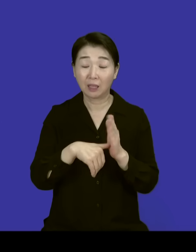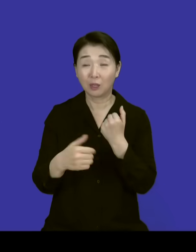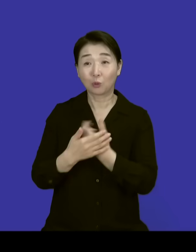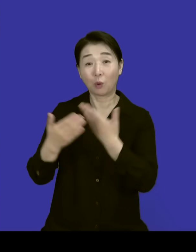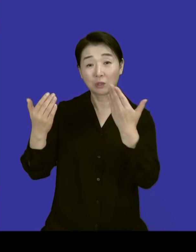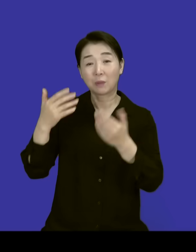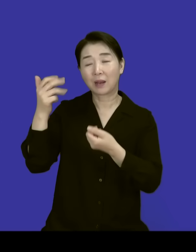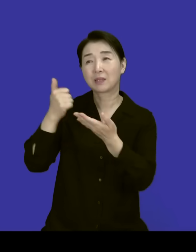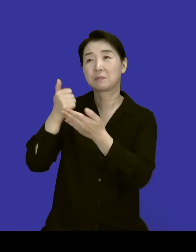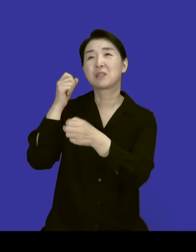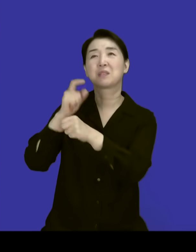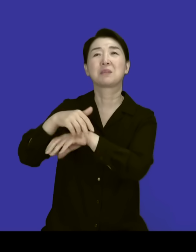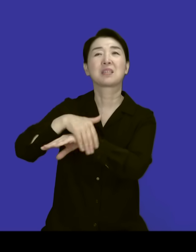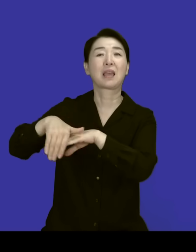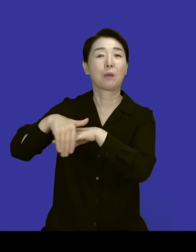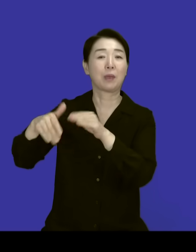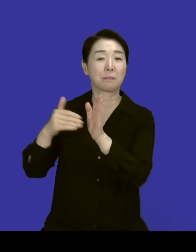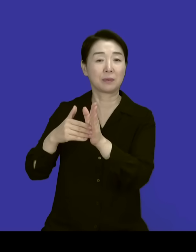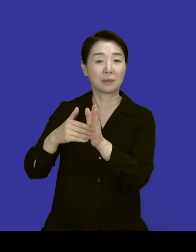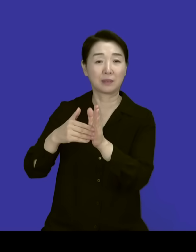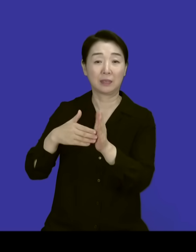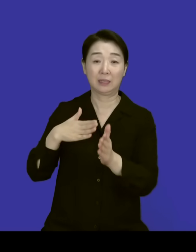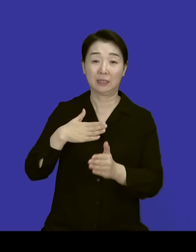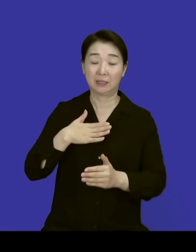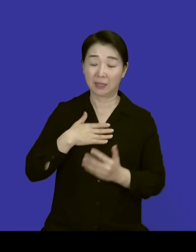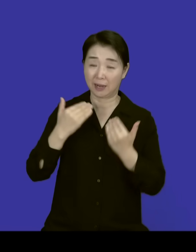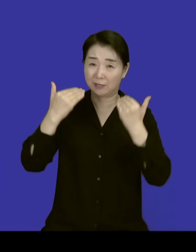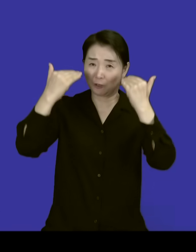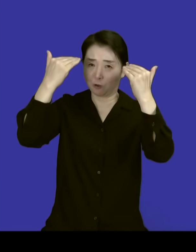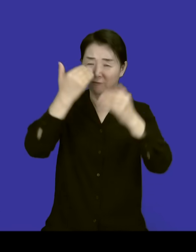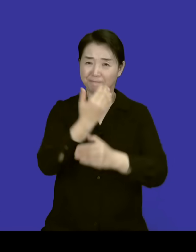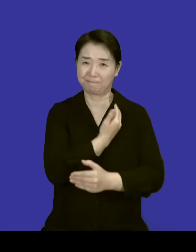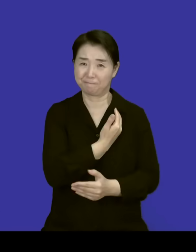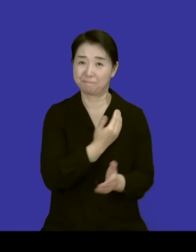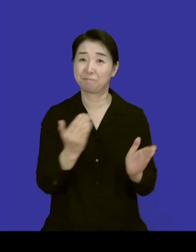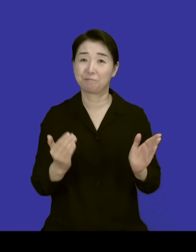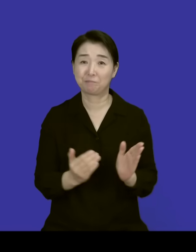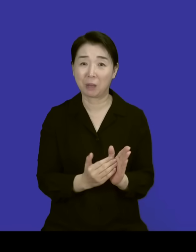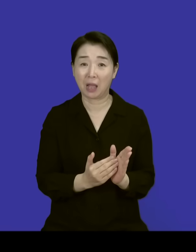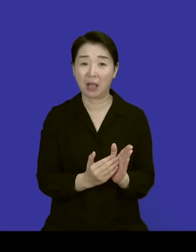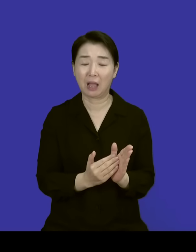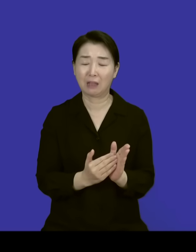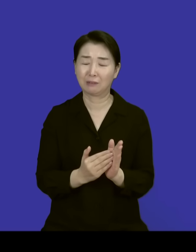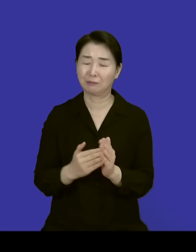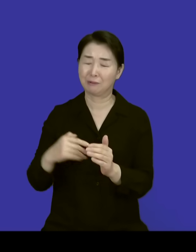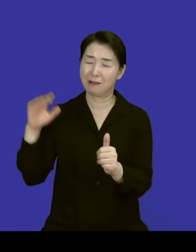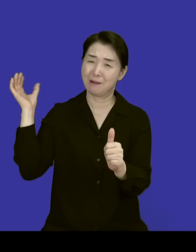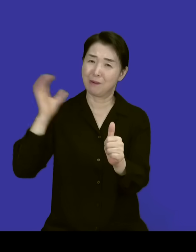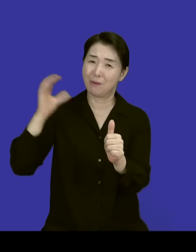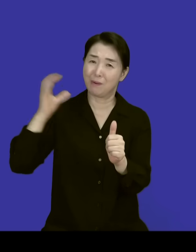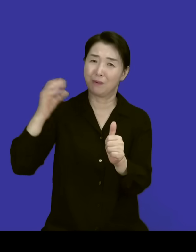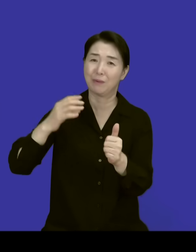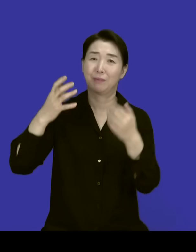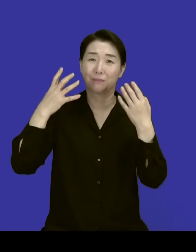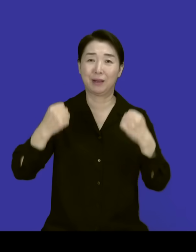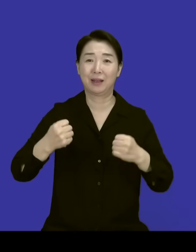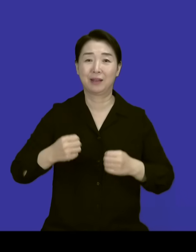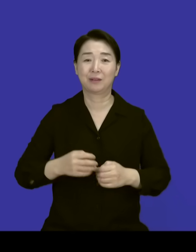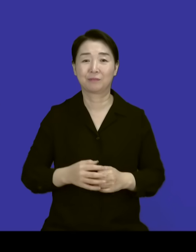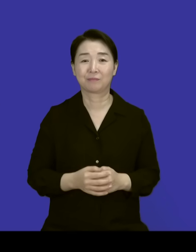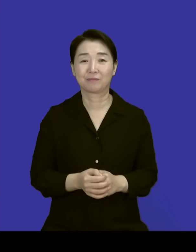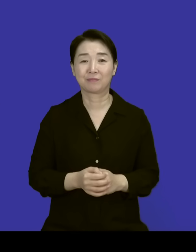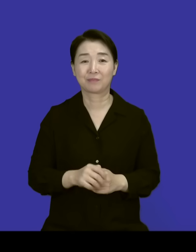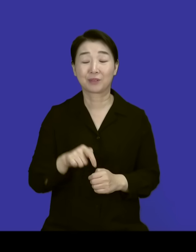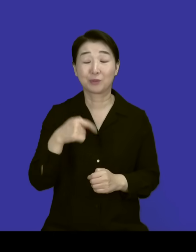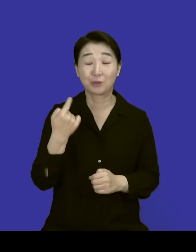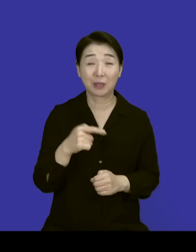계획을 하신 것 같아요. 저를 되게 많이 성숙하게 해놓고 또 채찍질도 많이 해놓으시고 그러고 나서